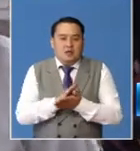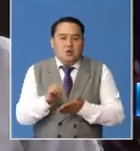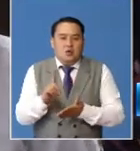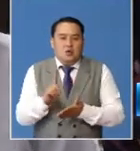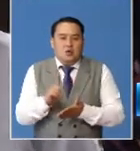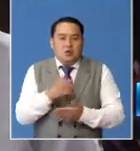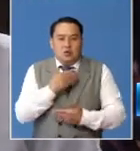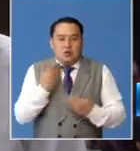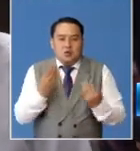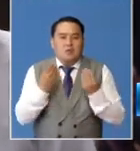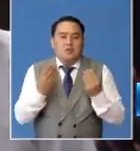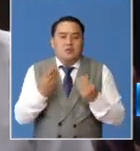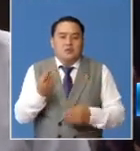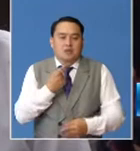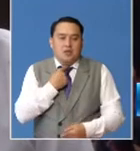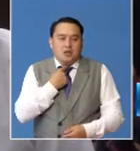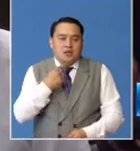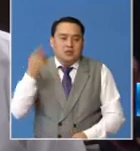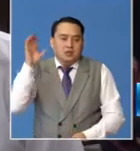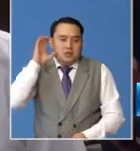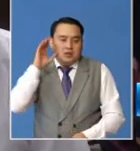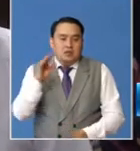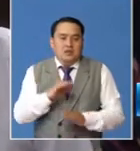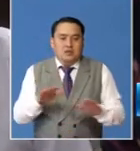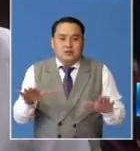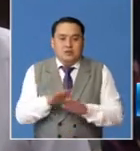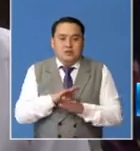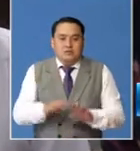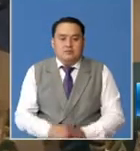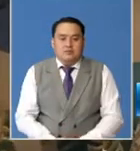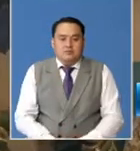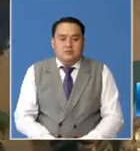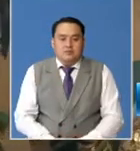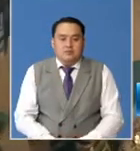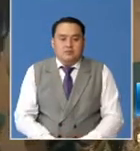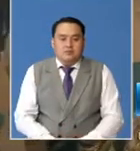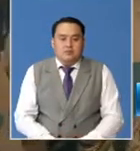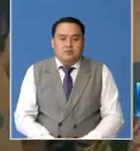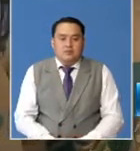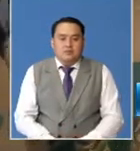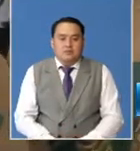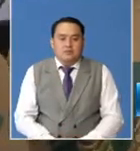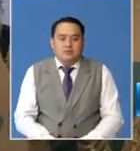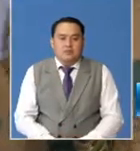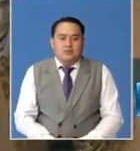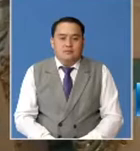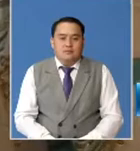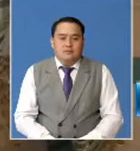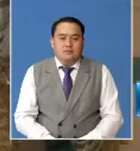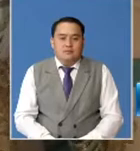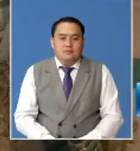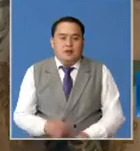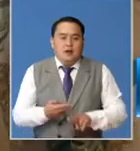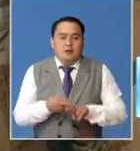нет ничего прекраснее слышать, как поют наши маленькие звездочки. Был концерт Найдмаган.